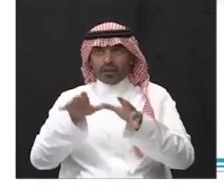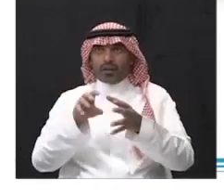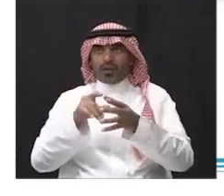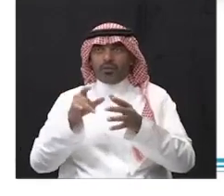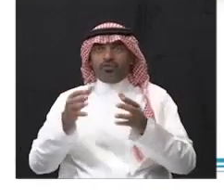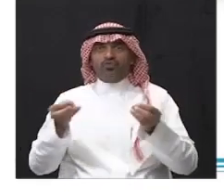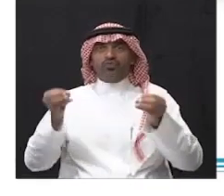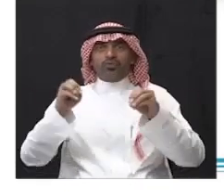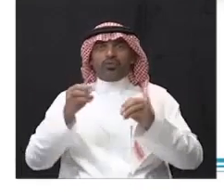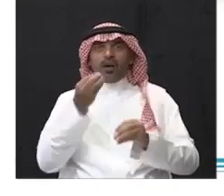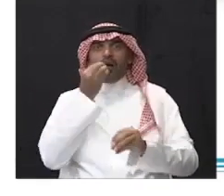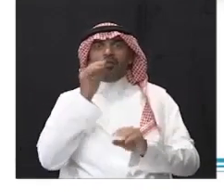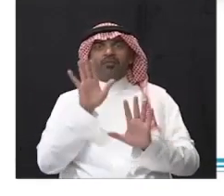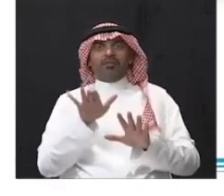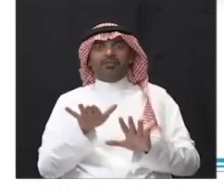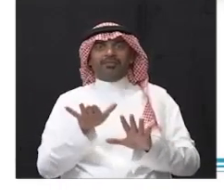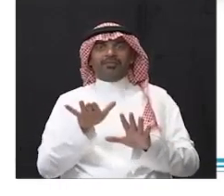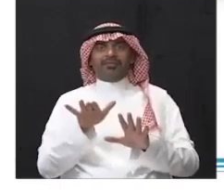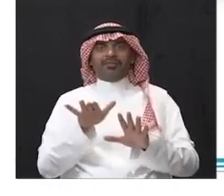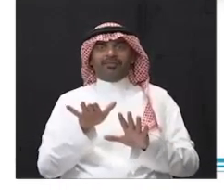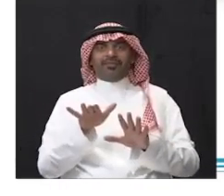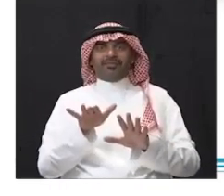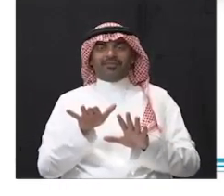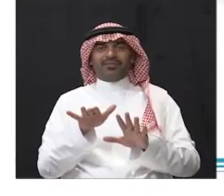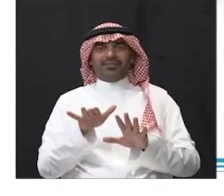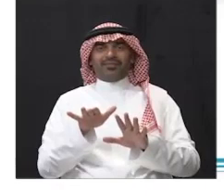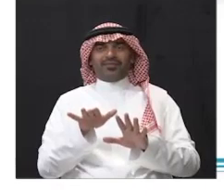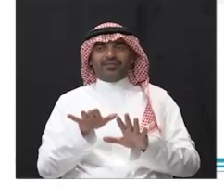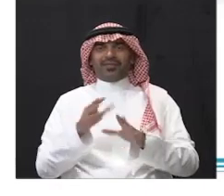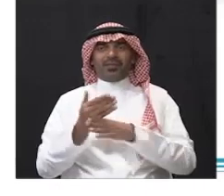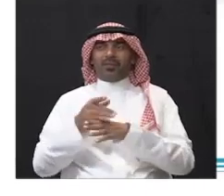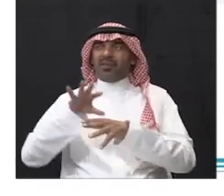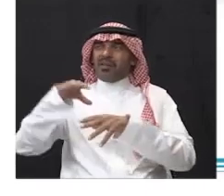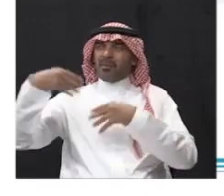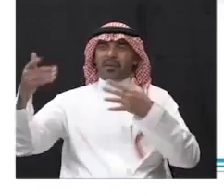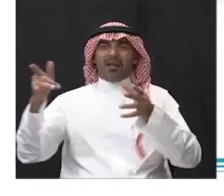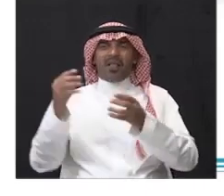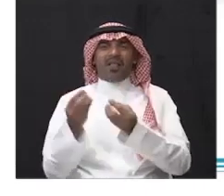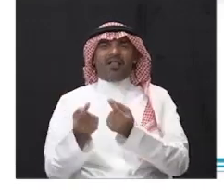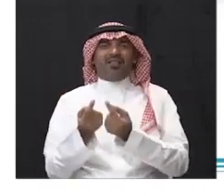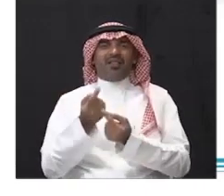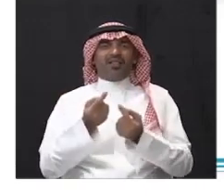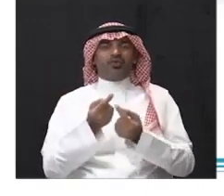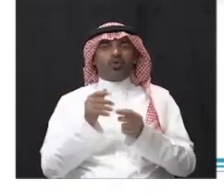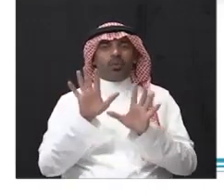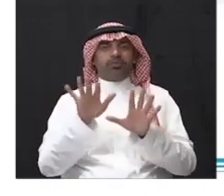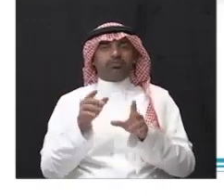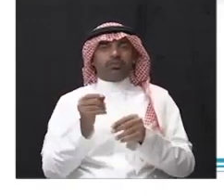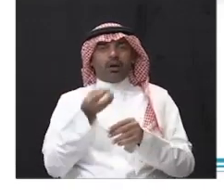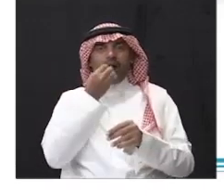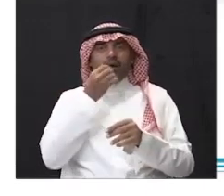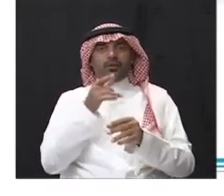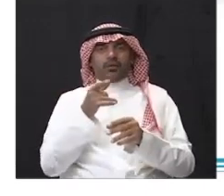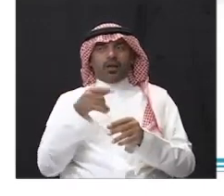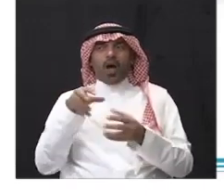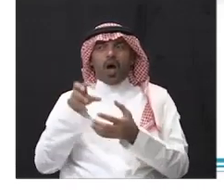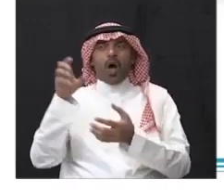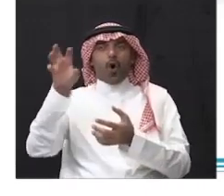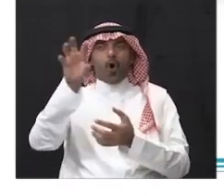اللازمة من بلدان العالم الفقيرة بعد السيطرة عليها وعلى مقدراتها